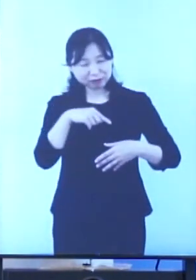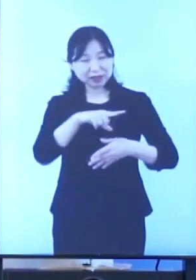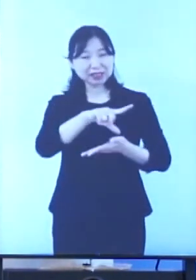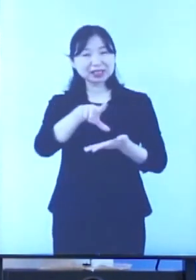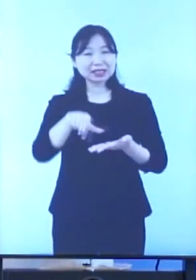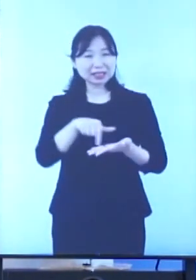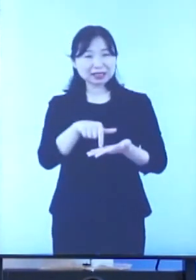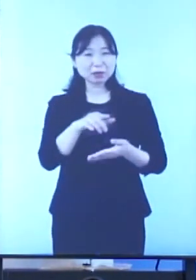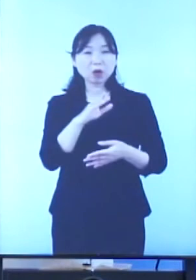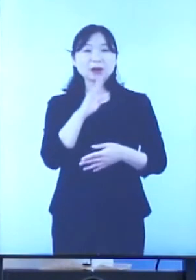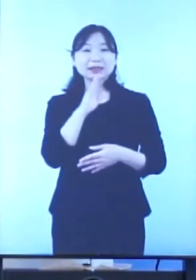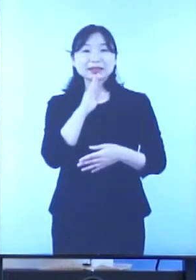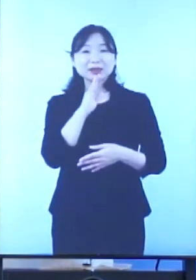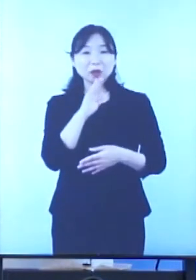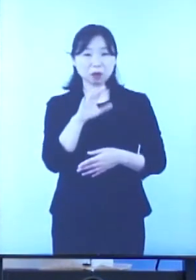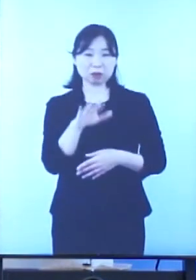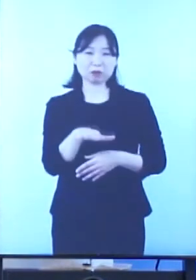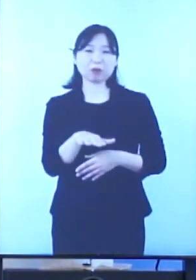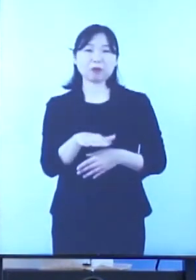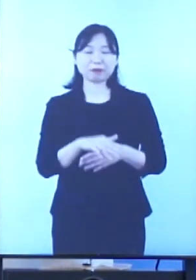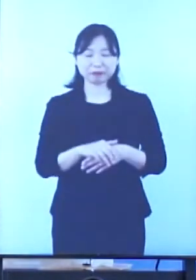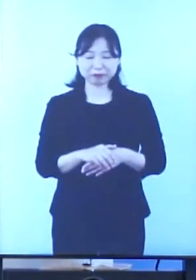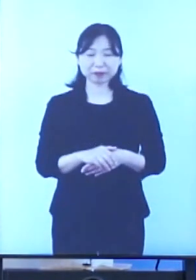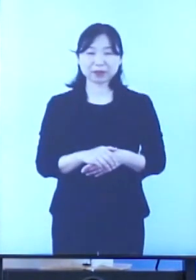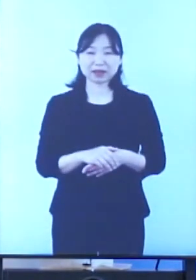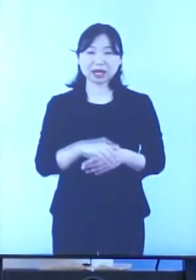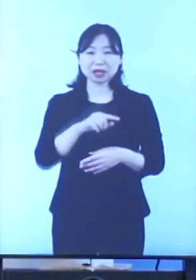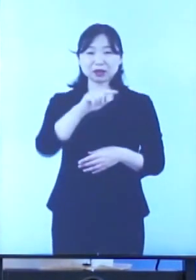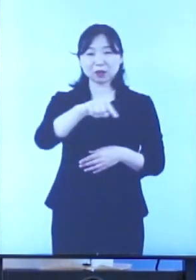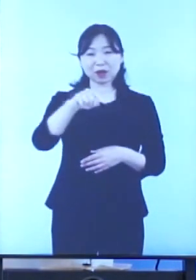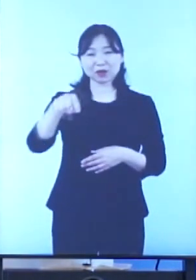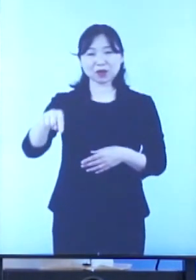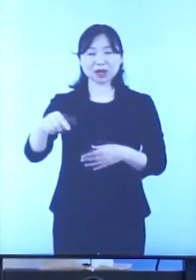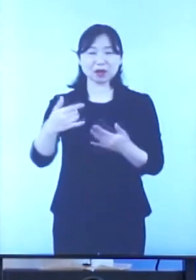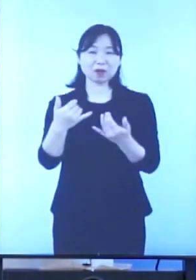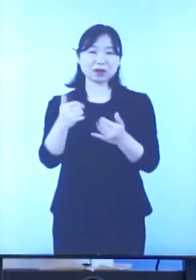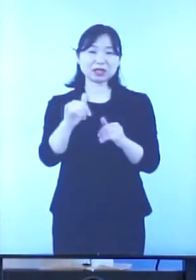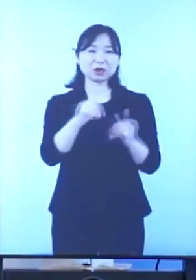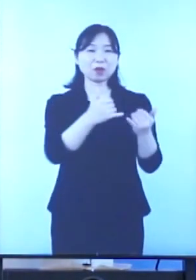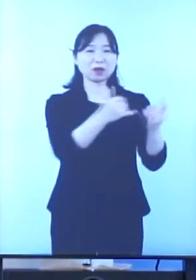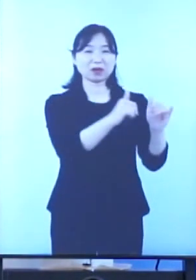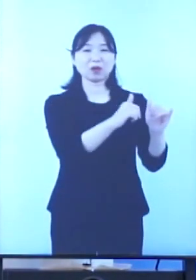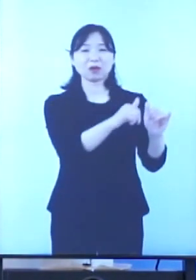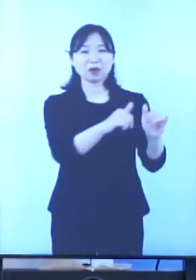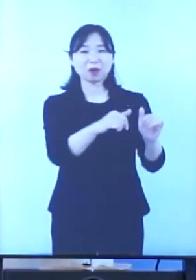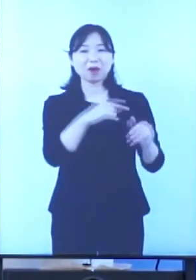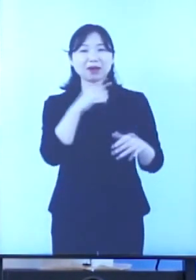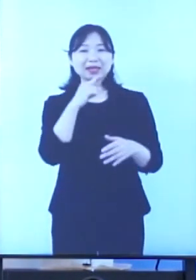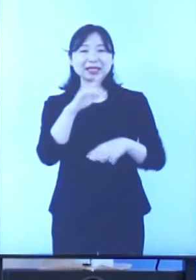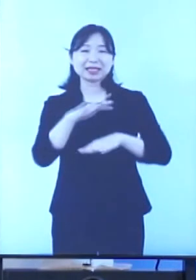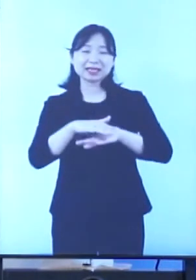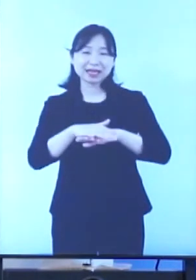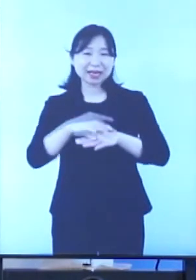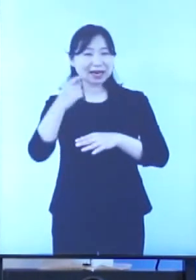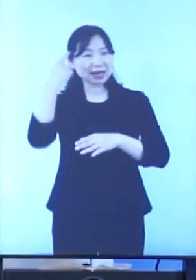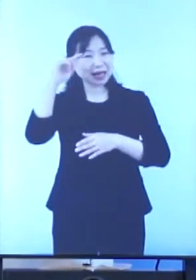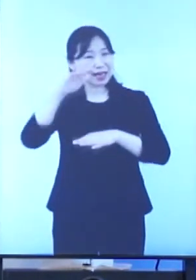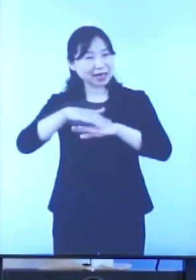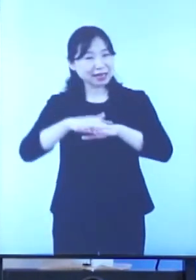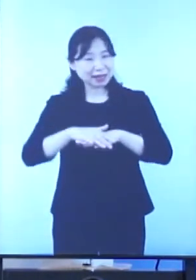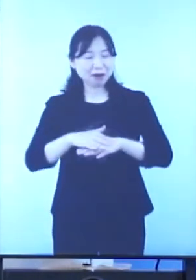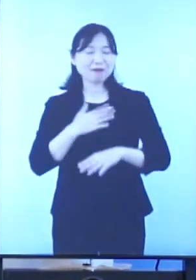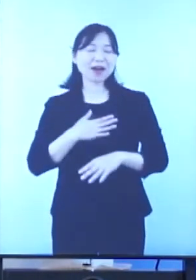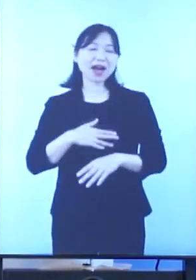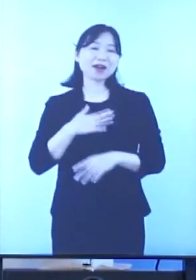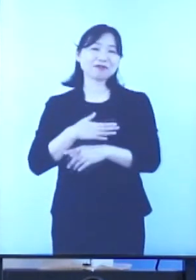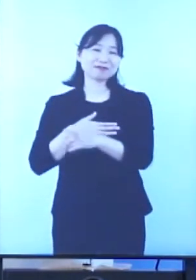実であります。で、それぞれの方の、言い分、ごもっともなところもございますので、私自